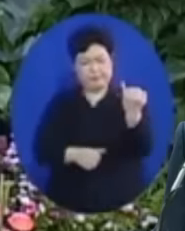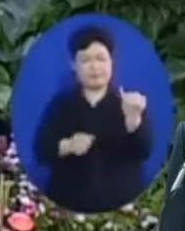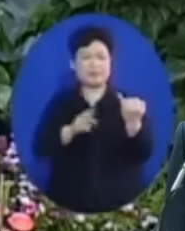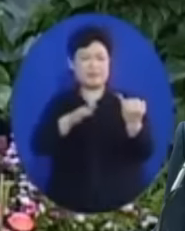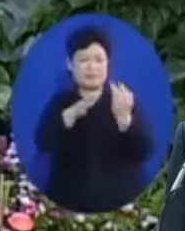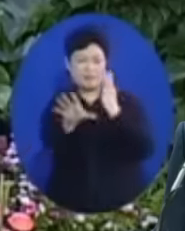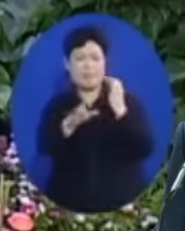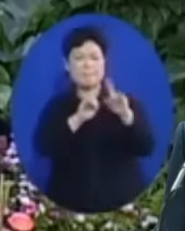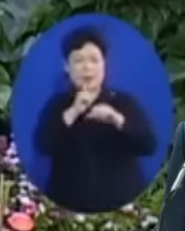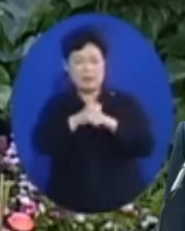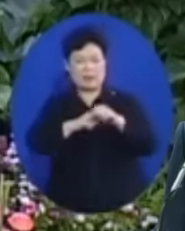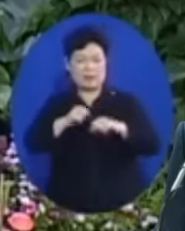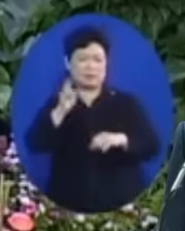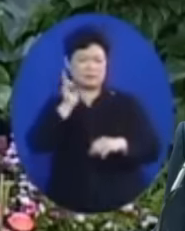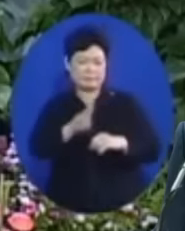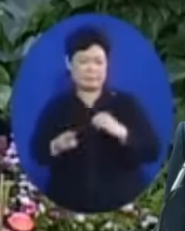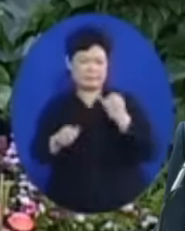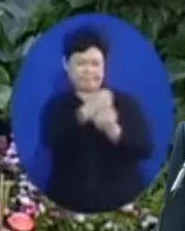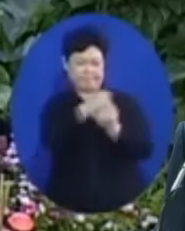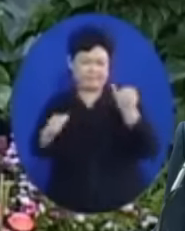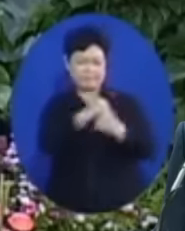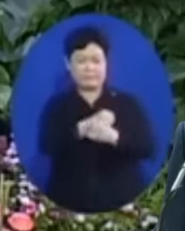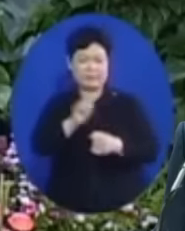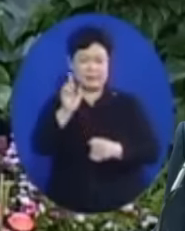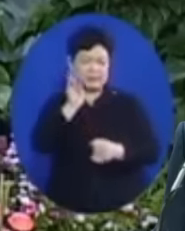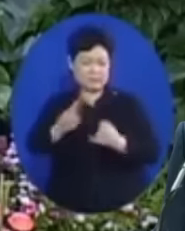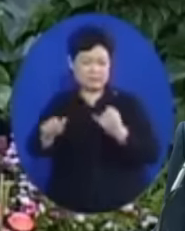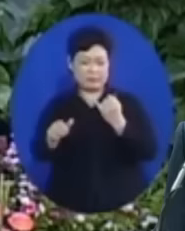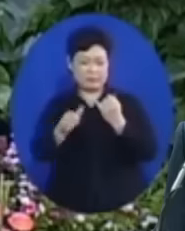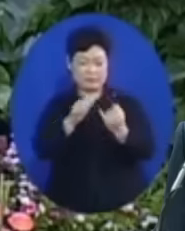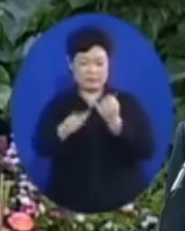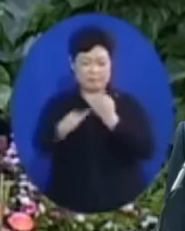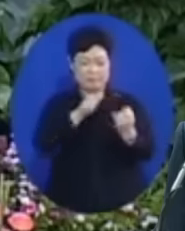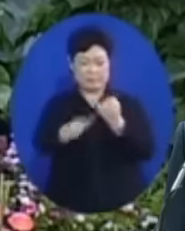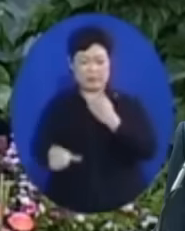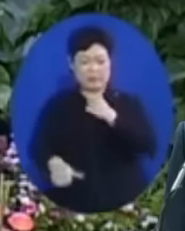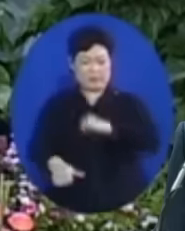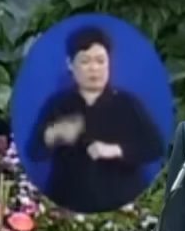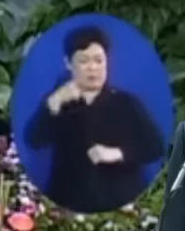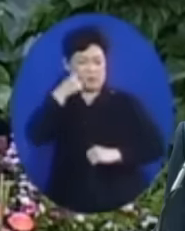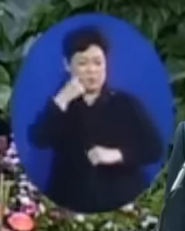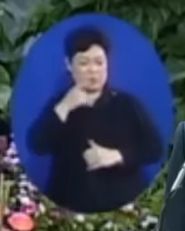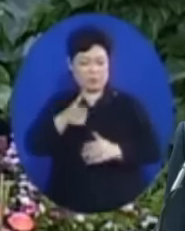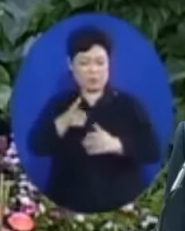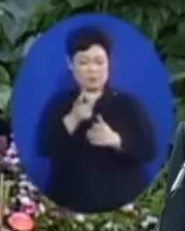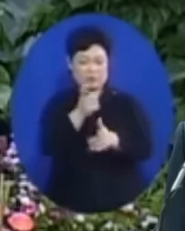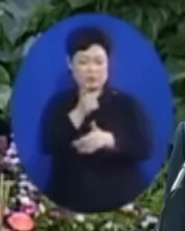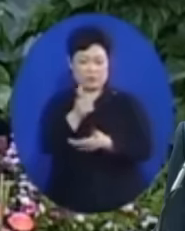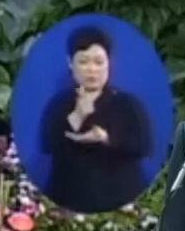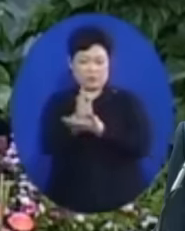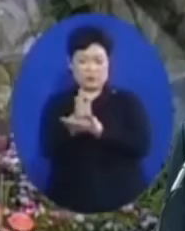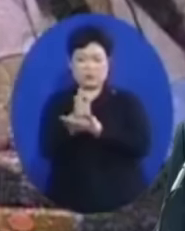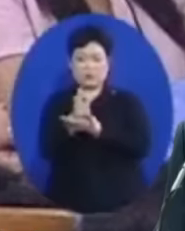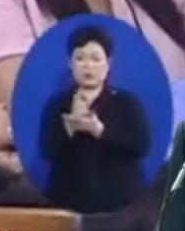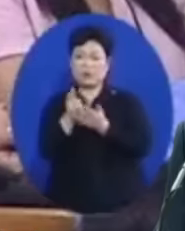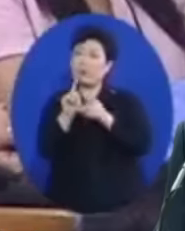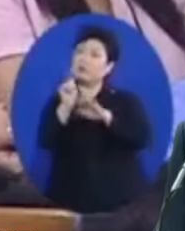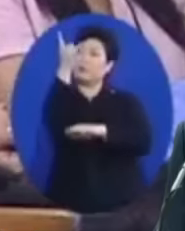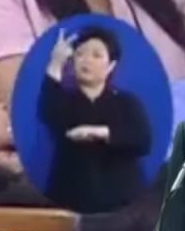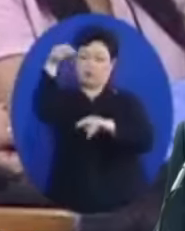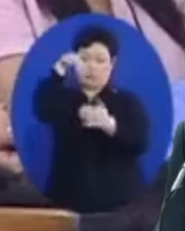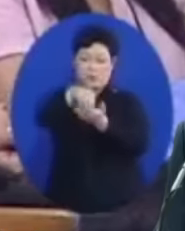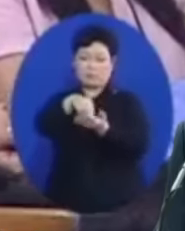말과 난폭한 행동을 했습니다. 하루는 부인과 심하게 싸우고 분을 이기지 못해 총을 들고 옥상으로 올라갔는데 마침